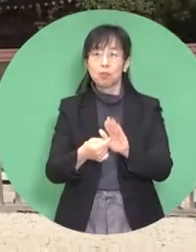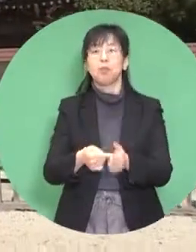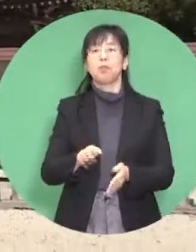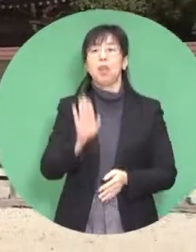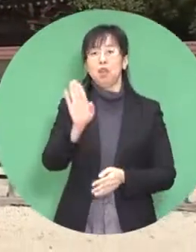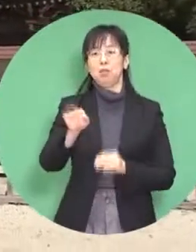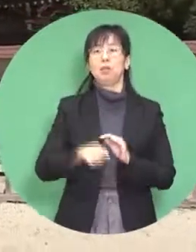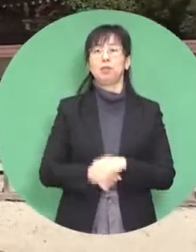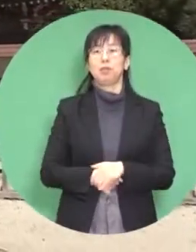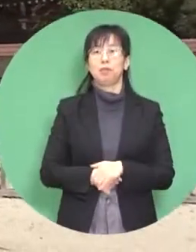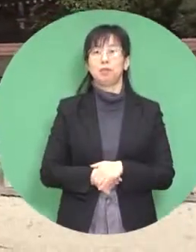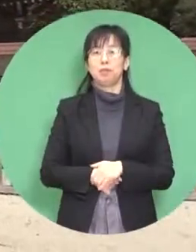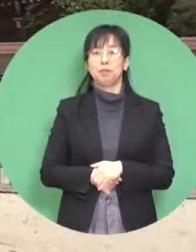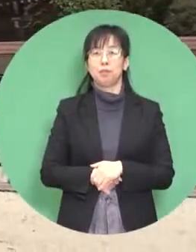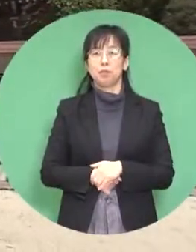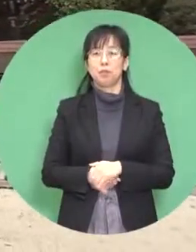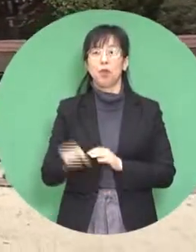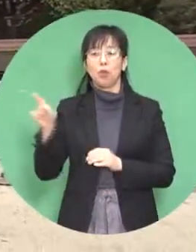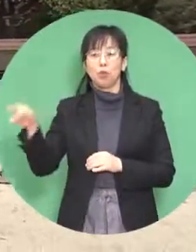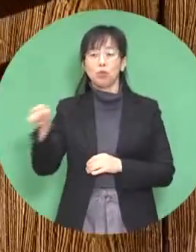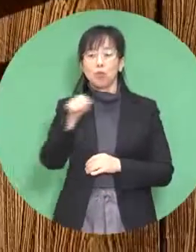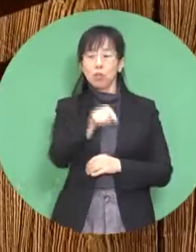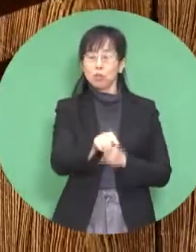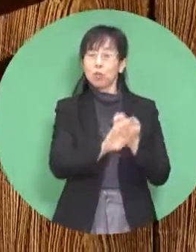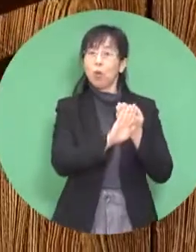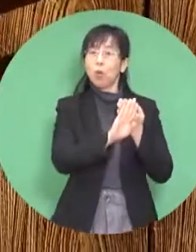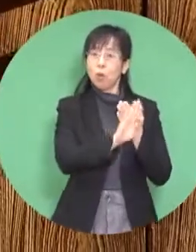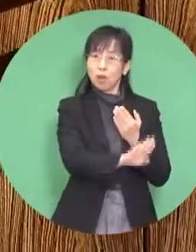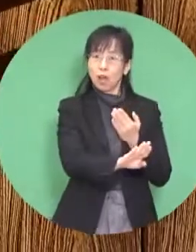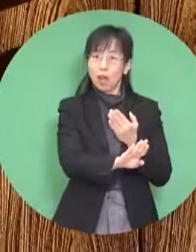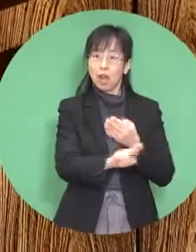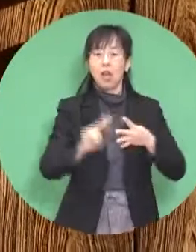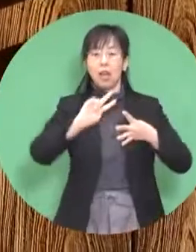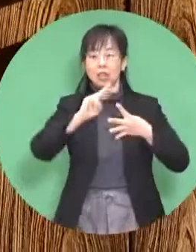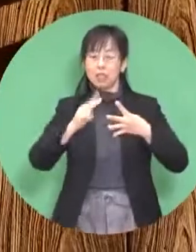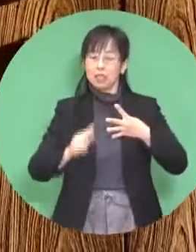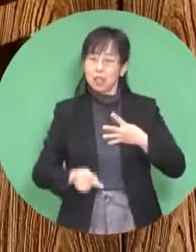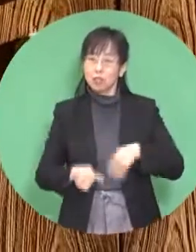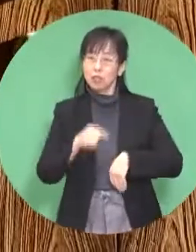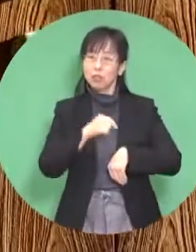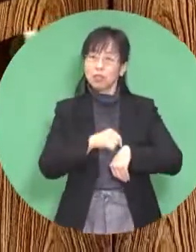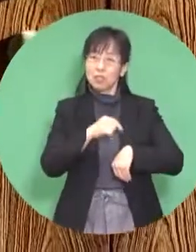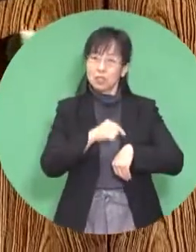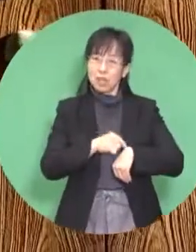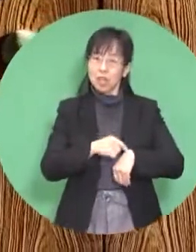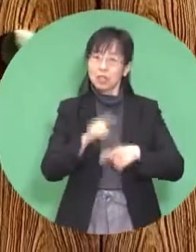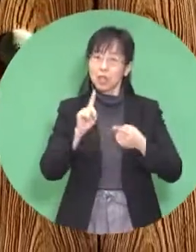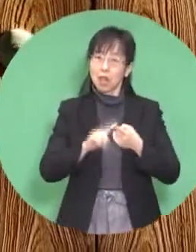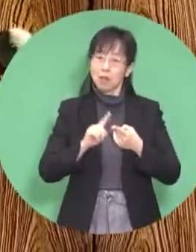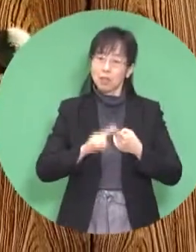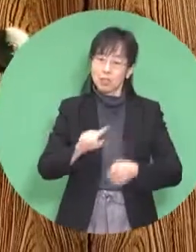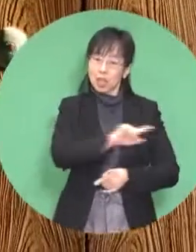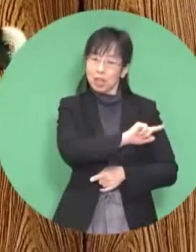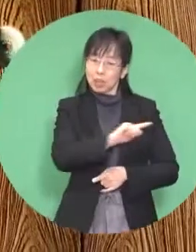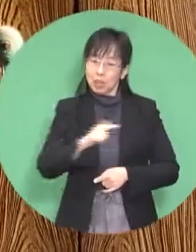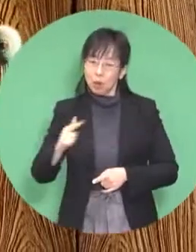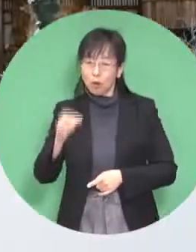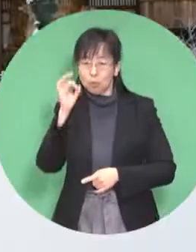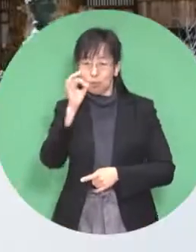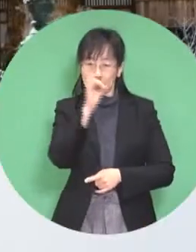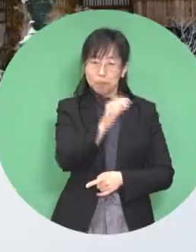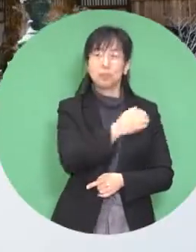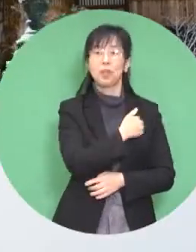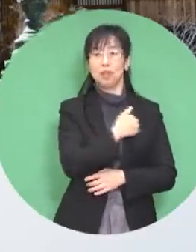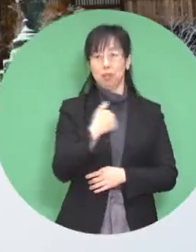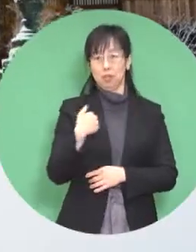国宝の御影堂と如来堂の他にも、季節や時間によっていろいろな表情を見せてくれるものや場所があります